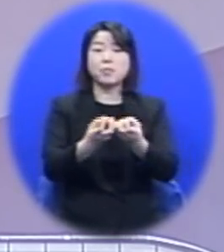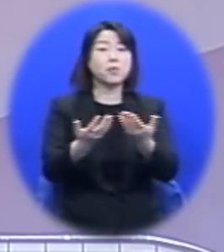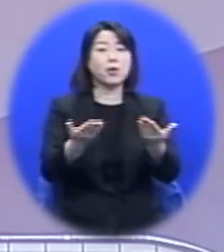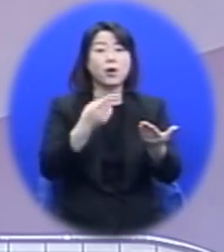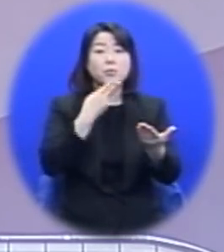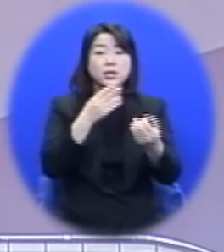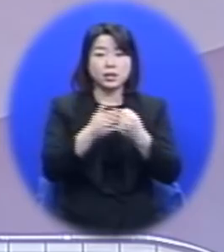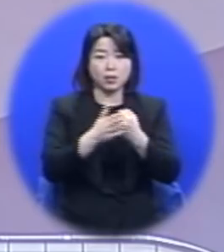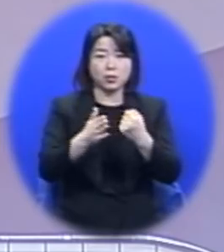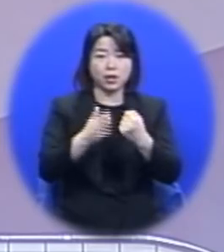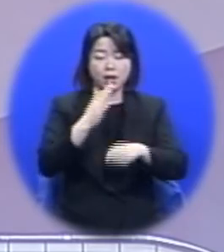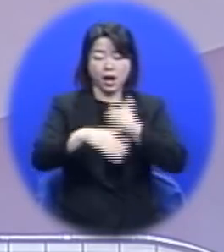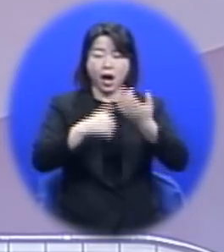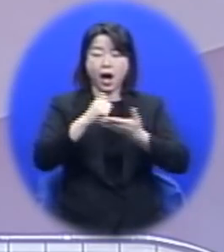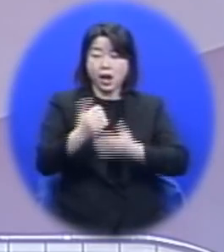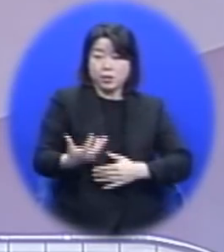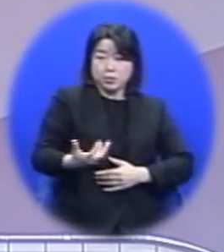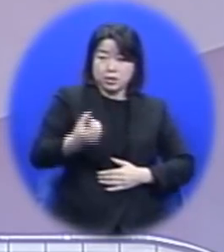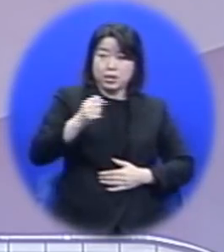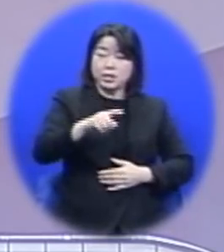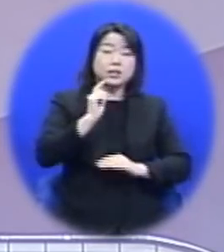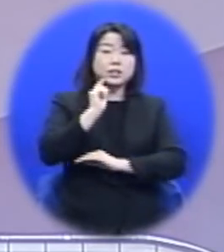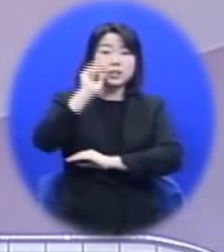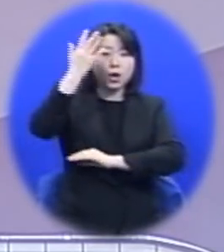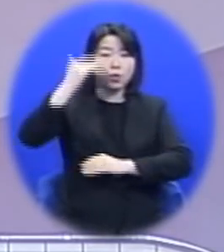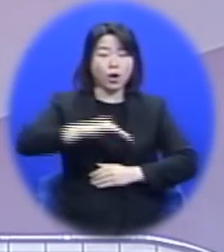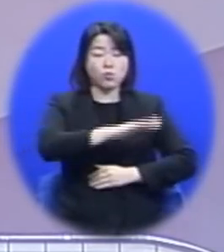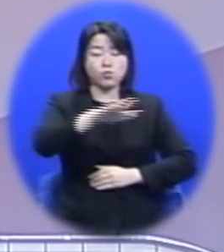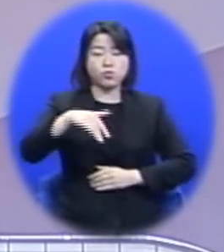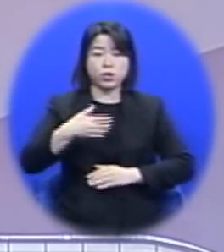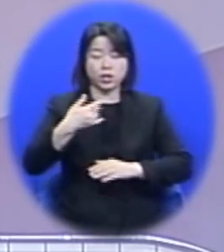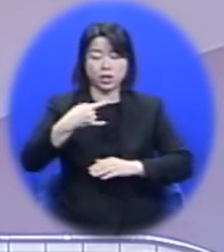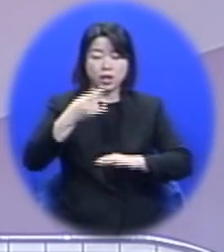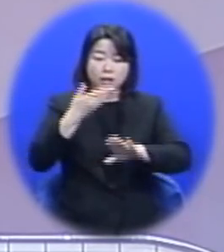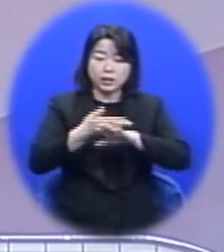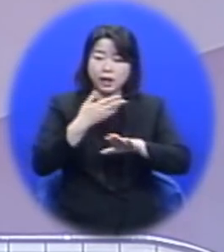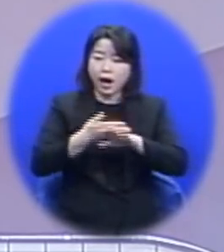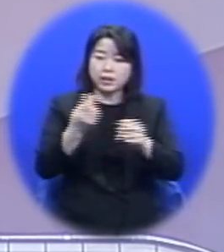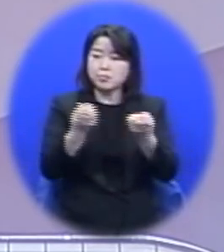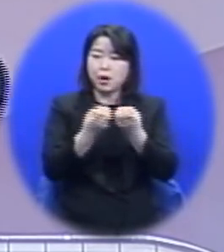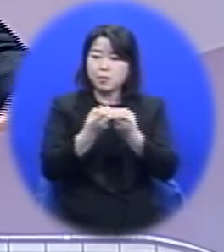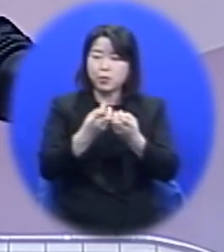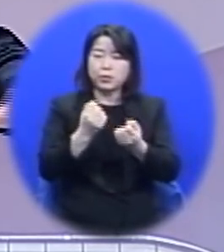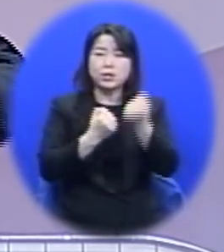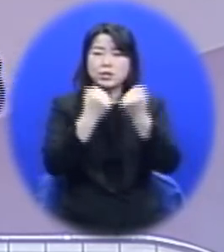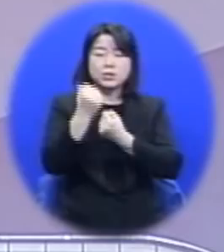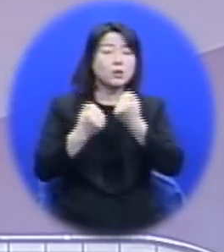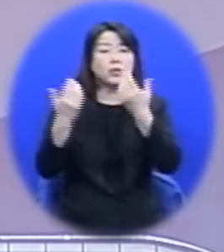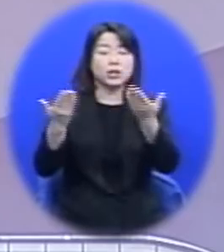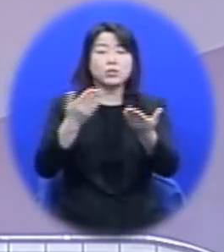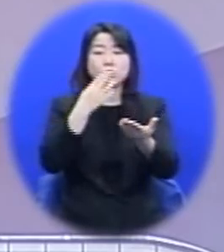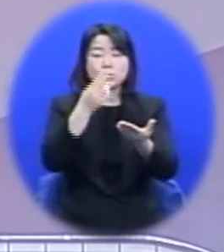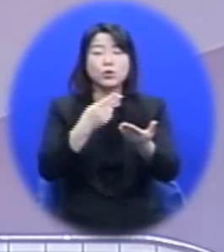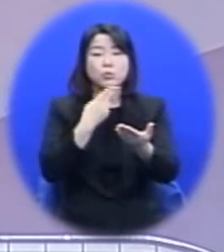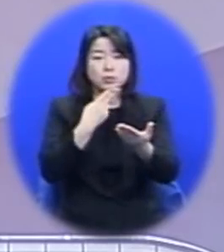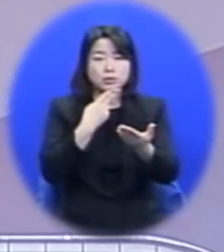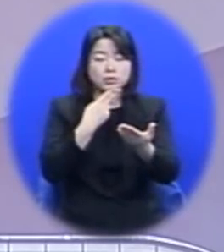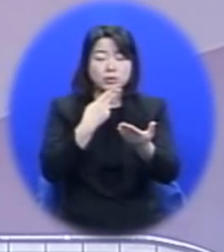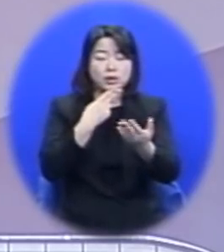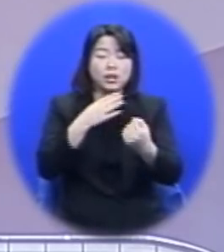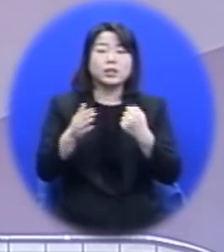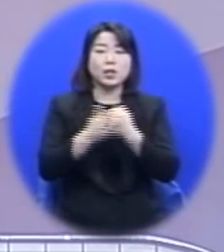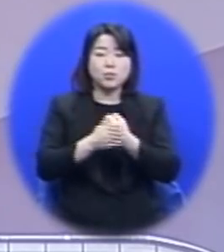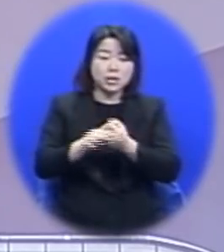그 영광을 우리에게 다른 식으로 어떻게 표현할 수가 없으니까 길바닥도 황금이고 문도 진주문이고